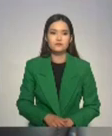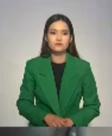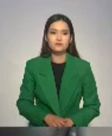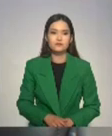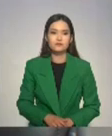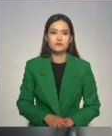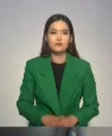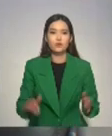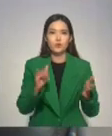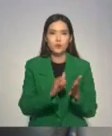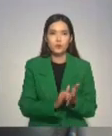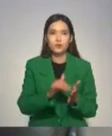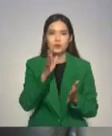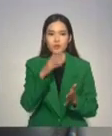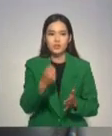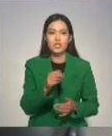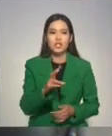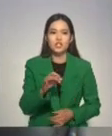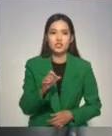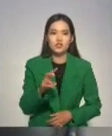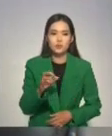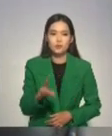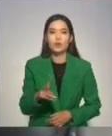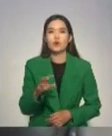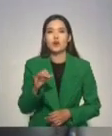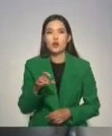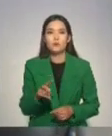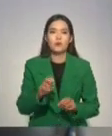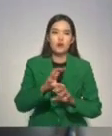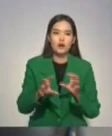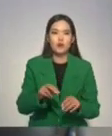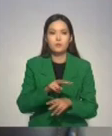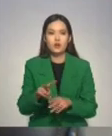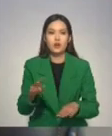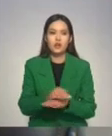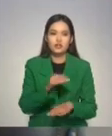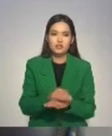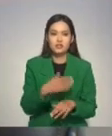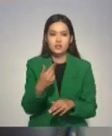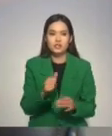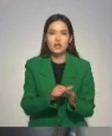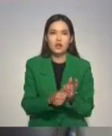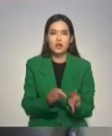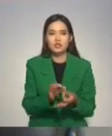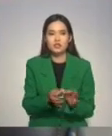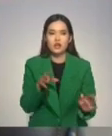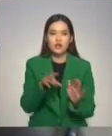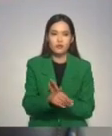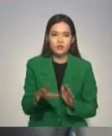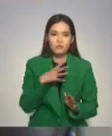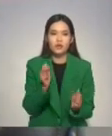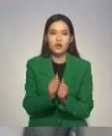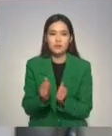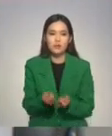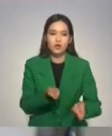Установить за несовершеннолетним Амековым Алиханом Дани Арулы пробационный контроль на весь срок наказания, возложить исполнение обязанностей, не менять постоянного